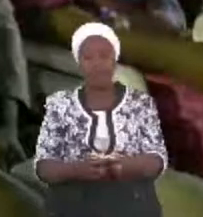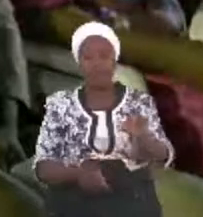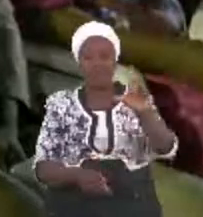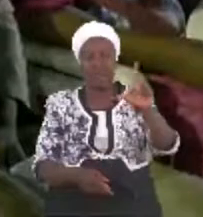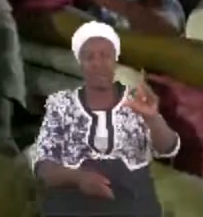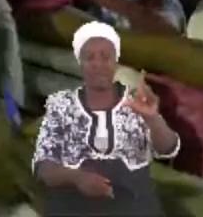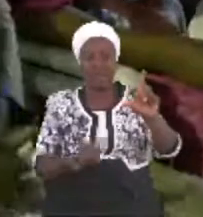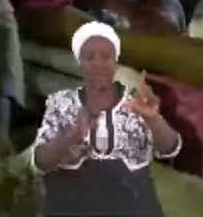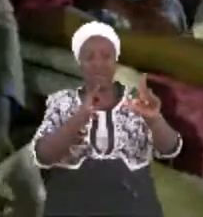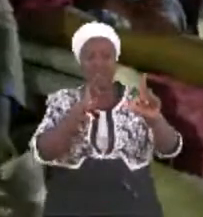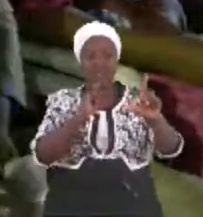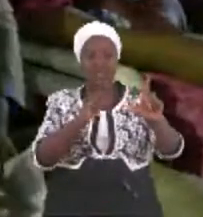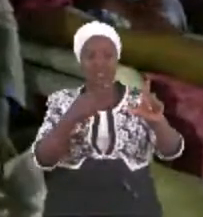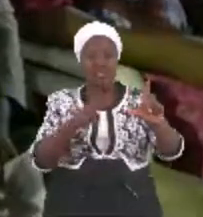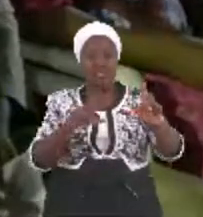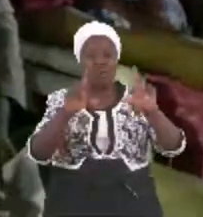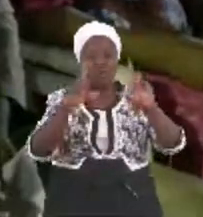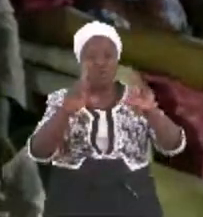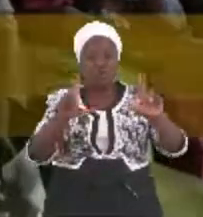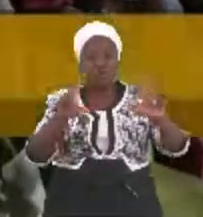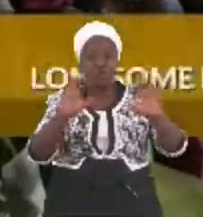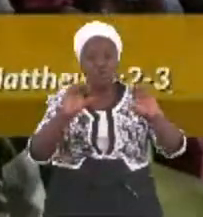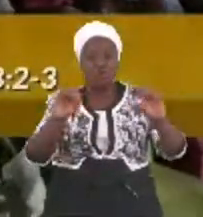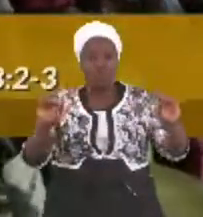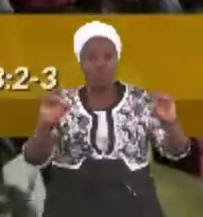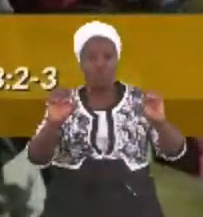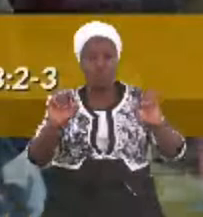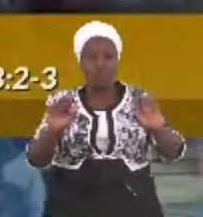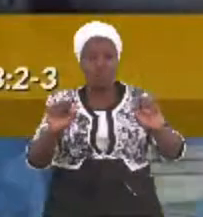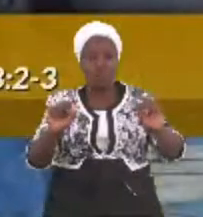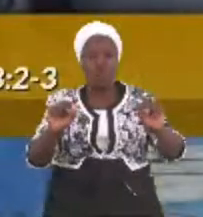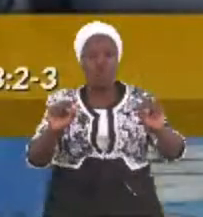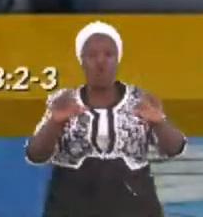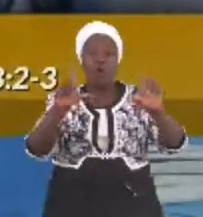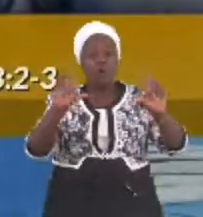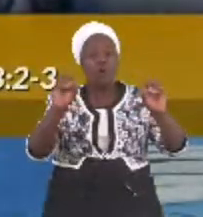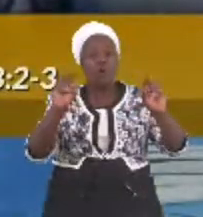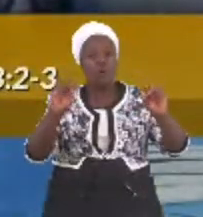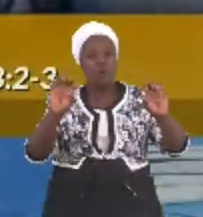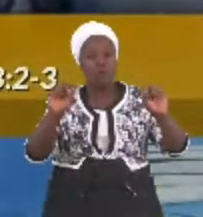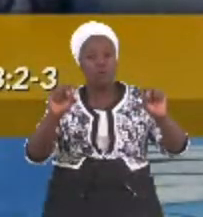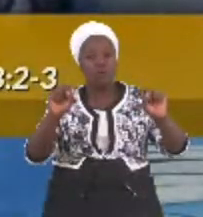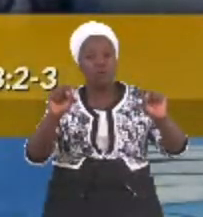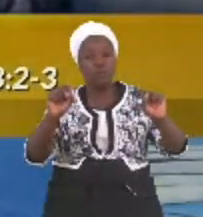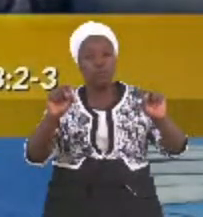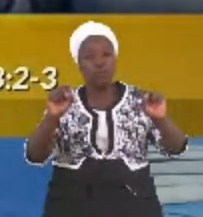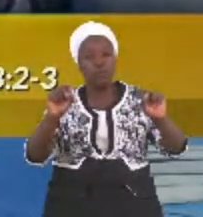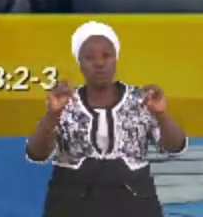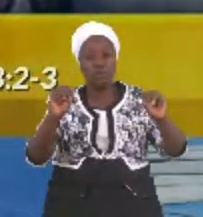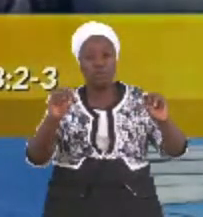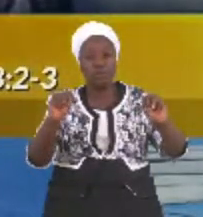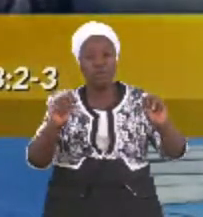Le L, les lépreux solitaires libérés. Les lépreux solitaires